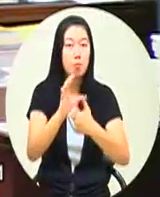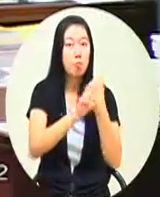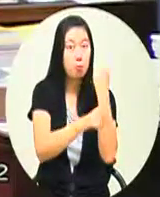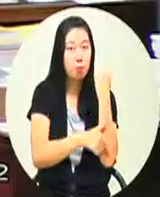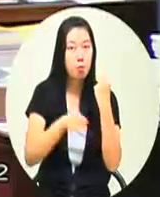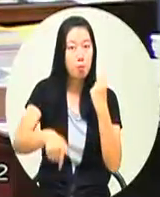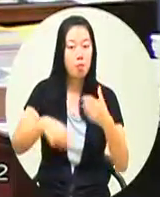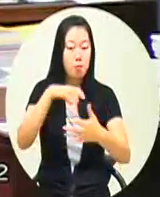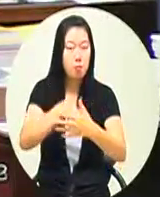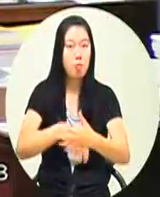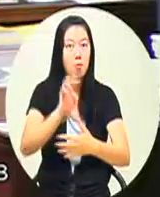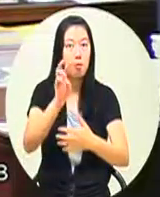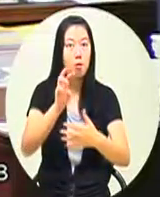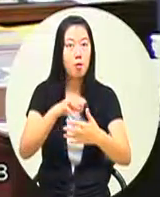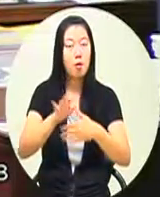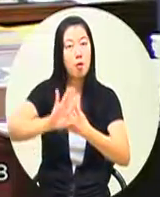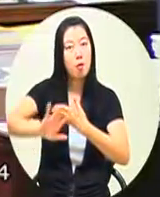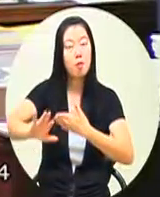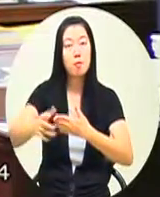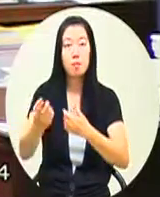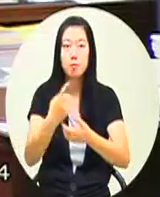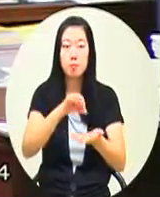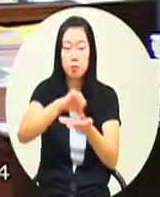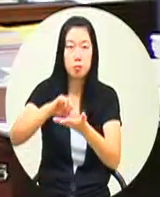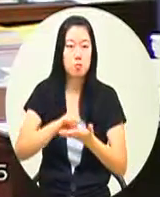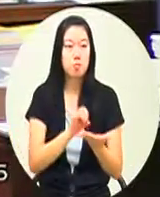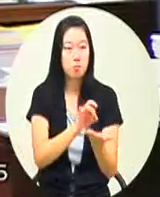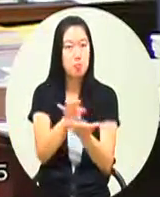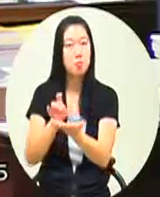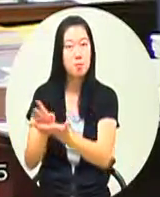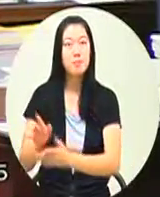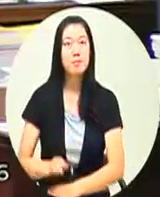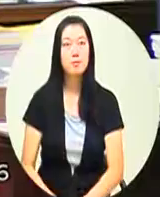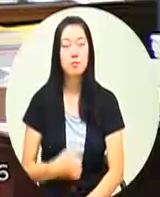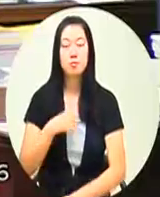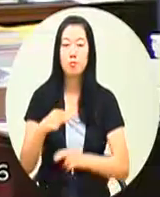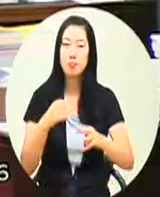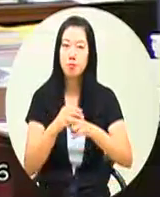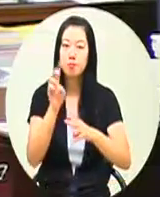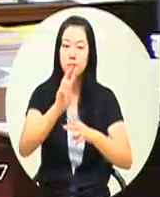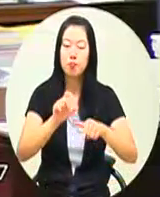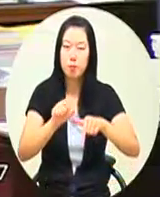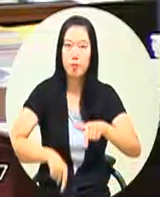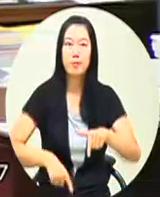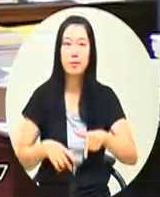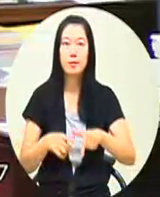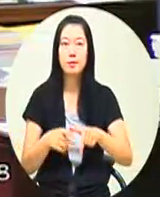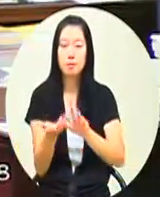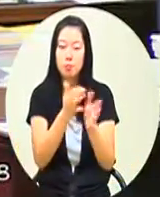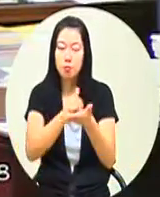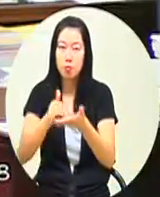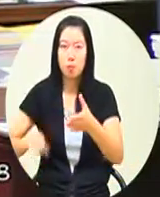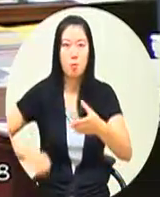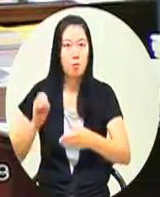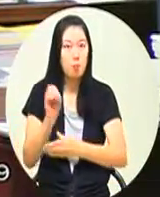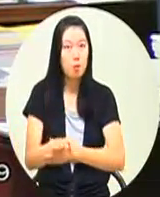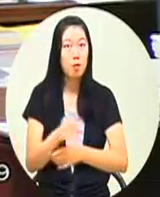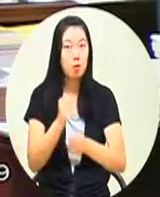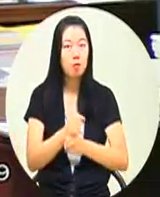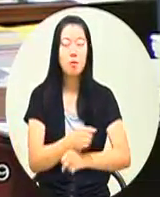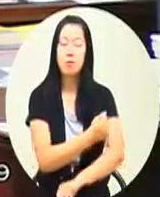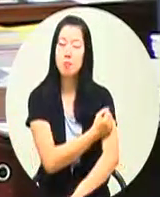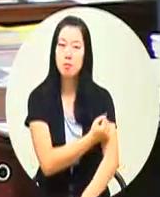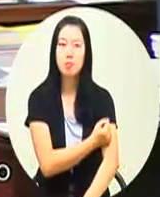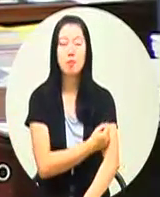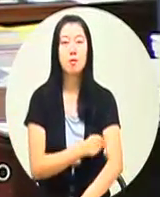种把它移除，做一些处理。好，我相信水公司要再去编预算去做这样的工作，其实是很辛苦啦，因为水公